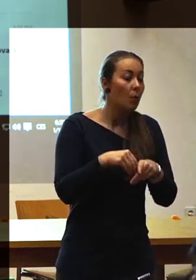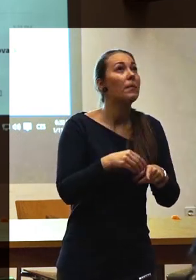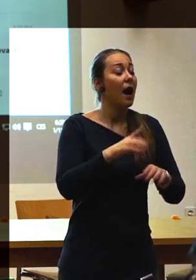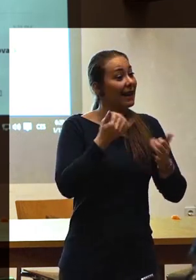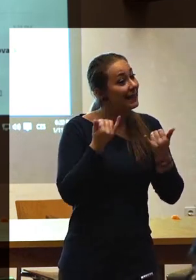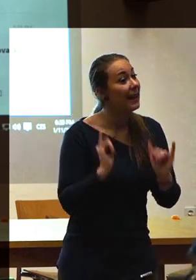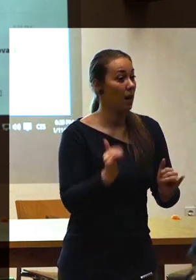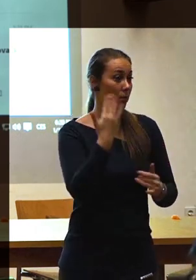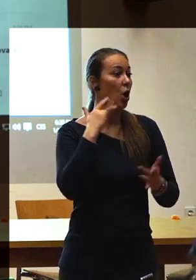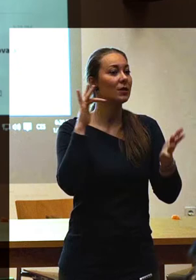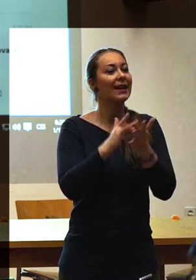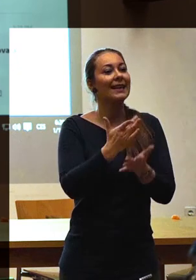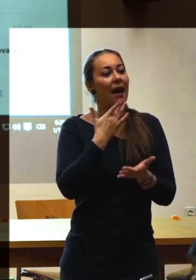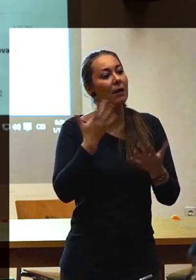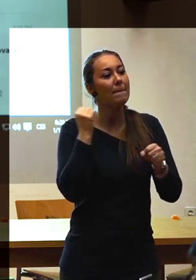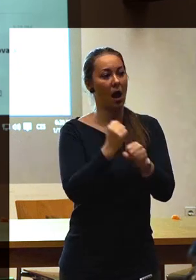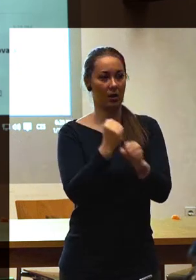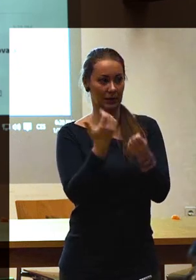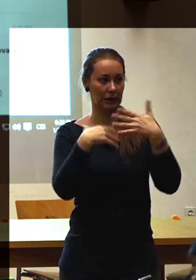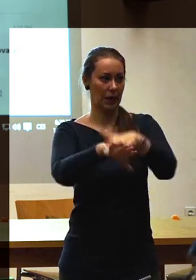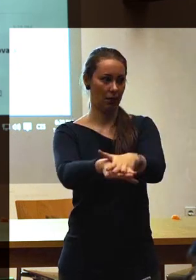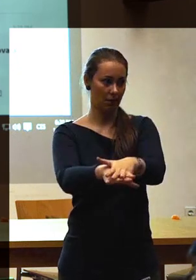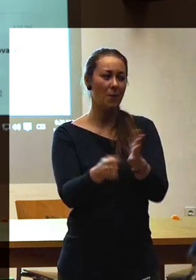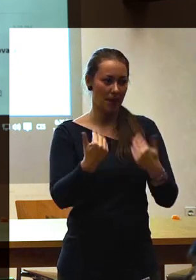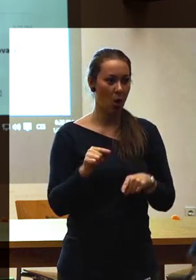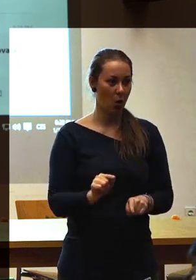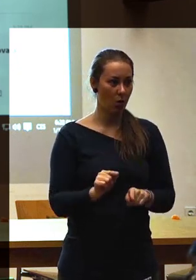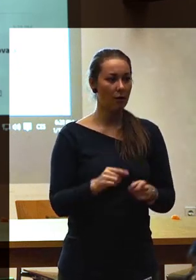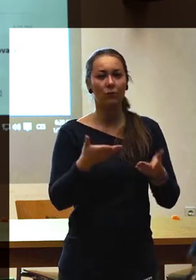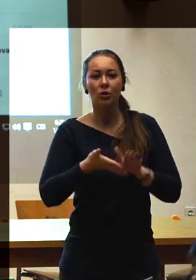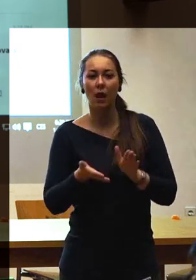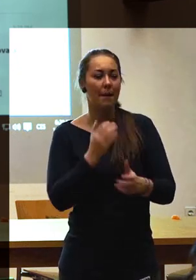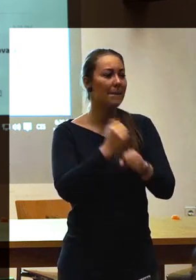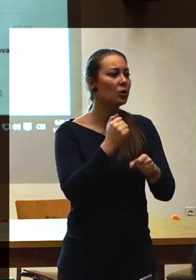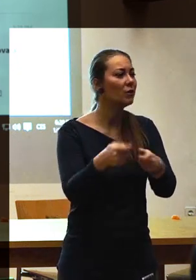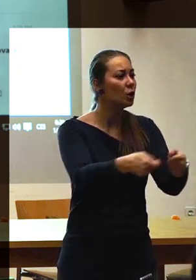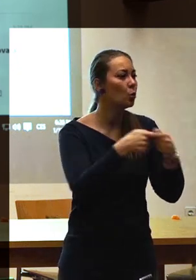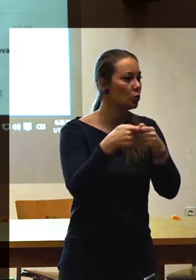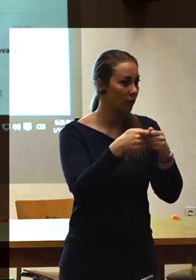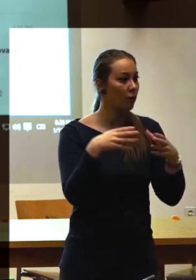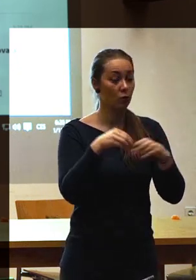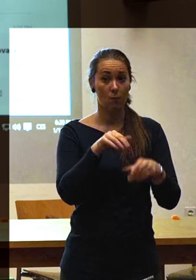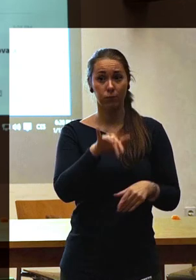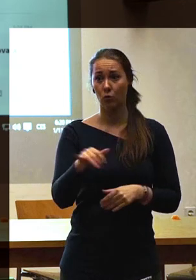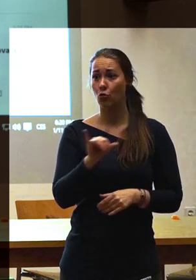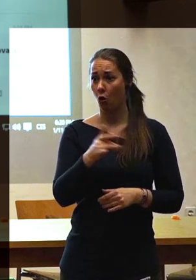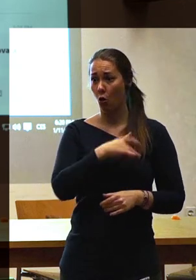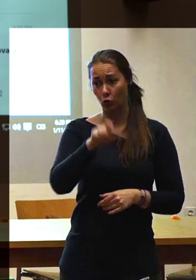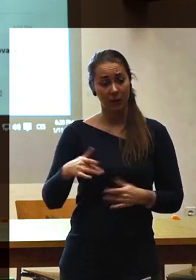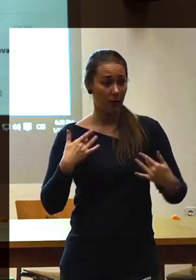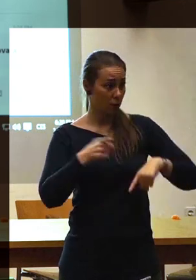Takže v rámci třeba toho svazu fungovaly družstva, pracovní družstva, ve kterých byly osoby se zdravotním